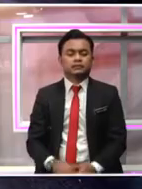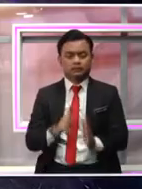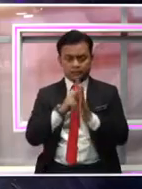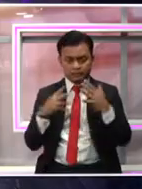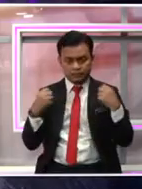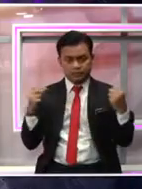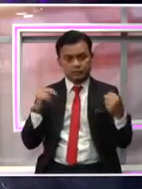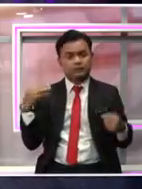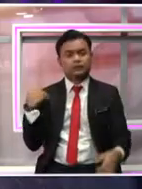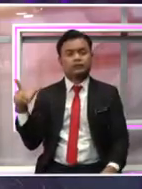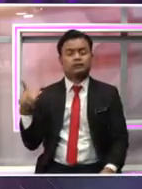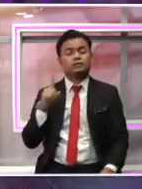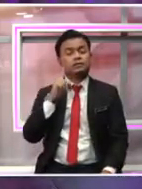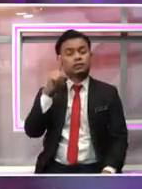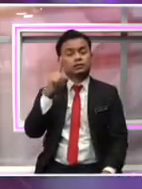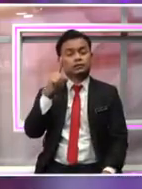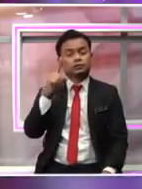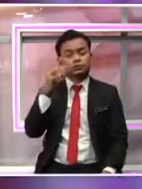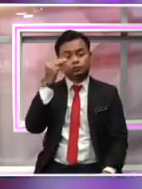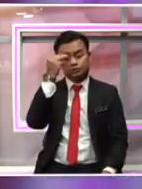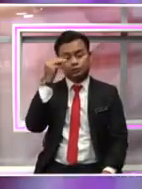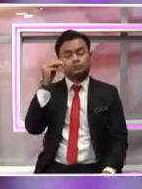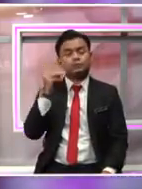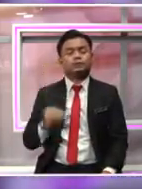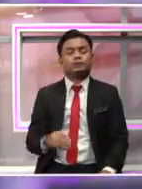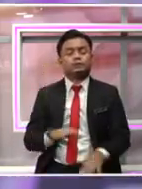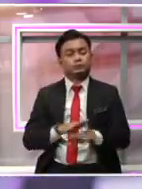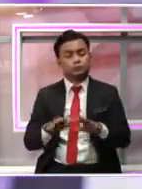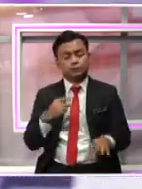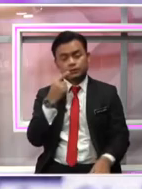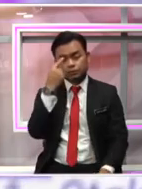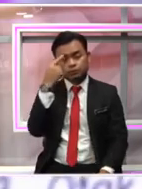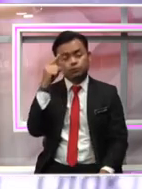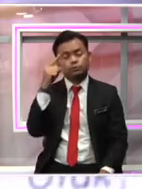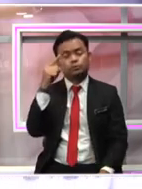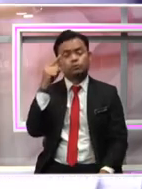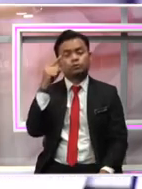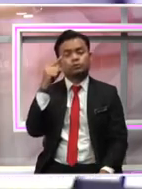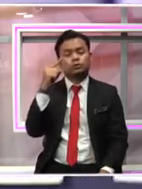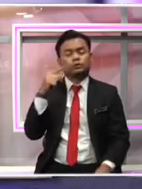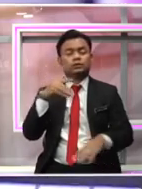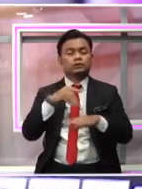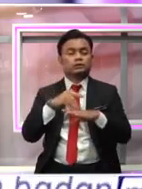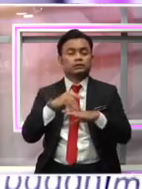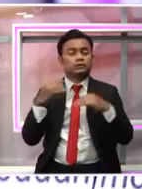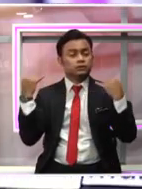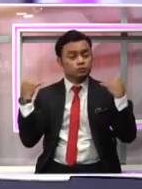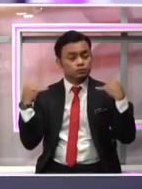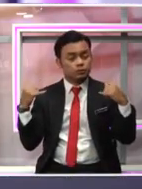untuk dijual beli bukan di pegadaian bukan untuk diperdagangkan tetapi